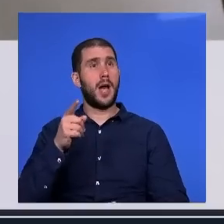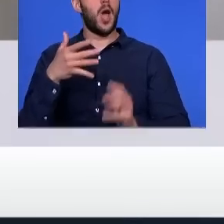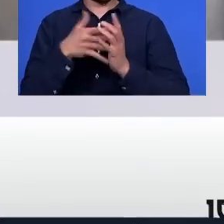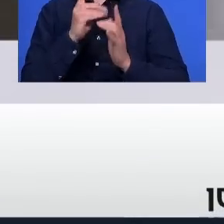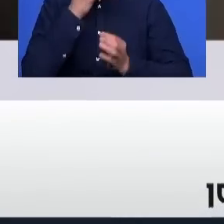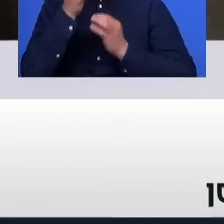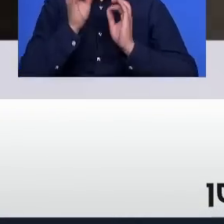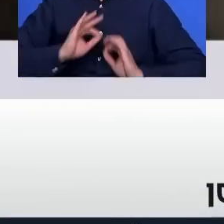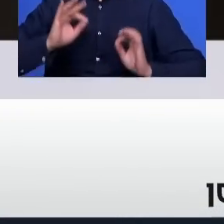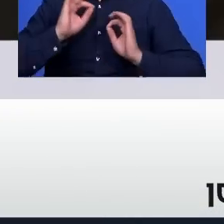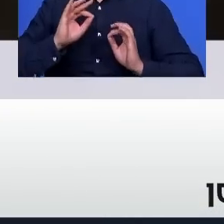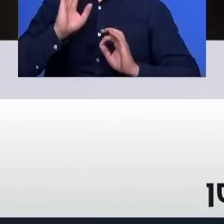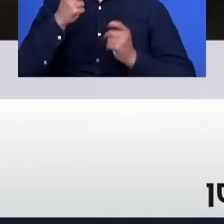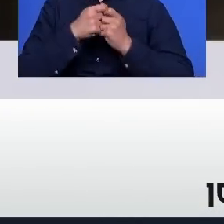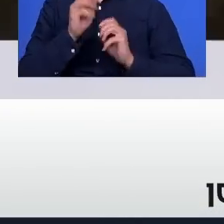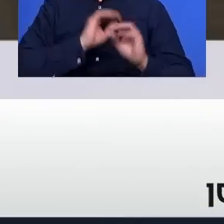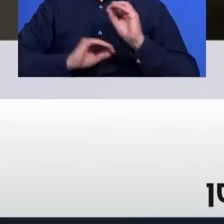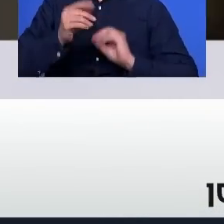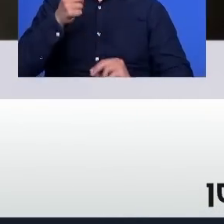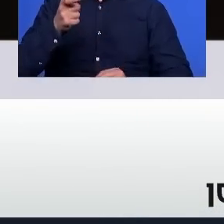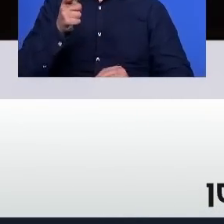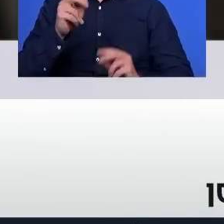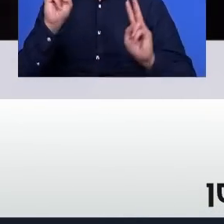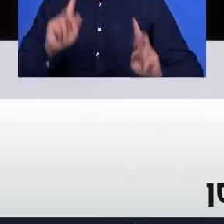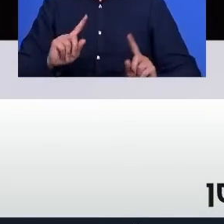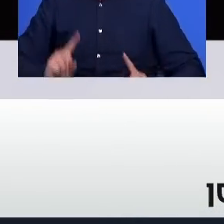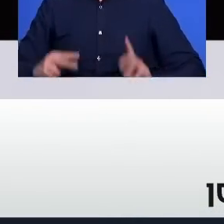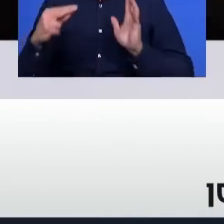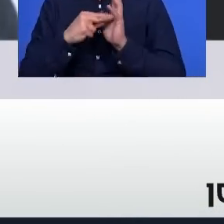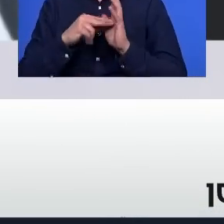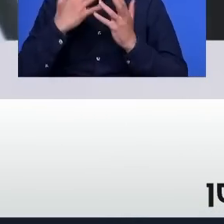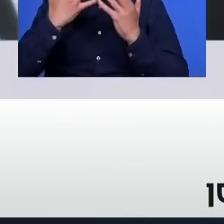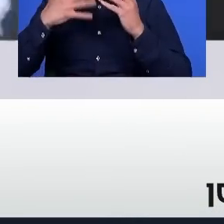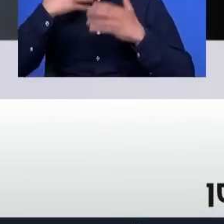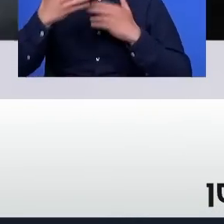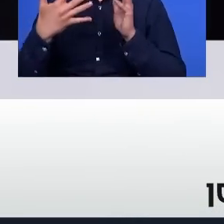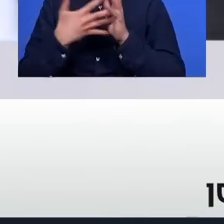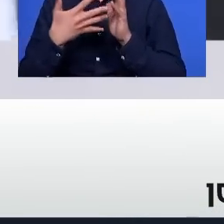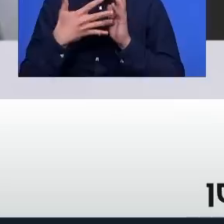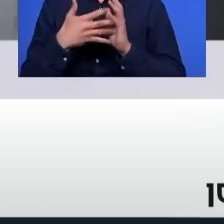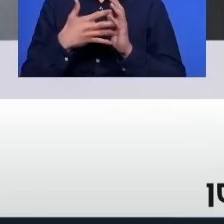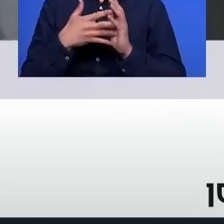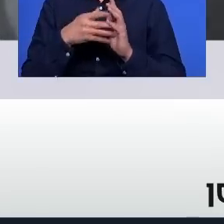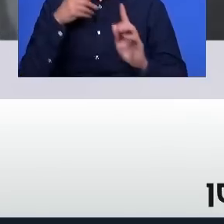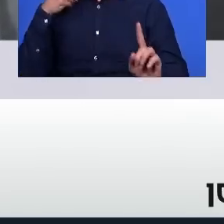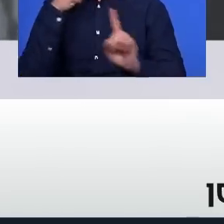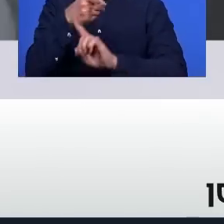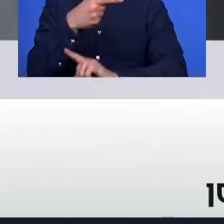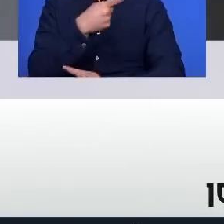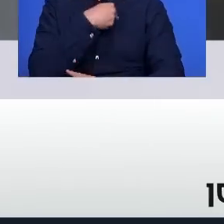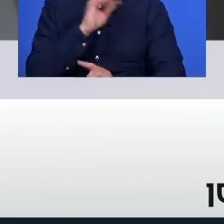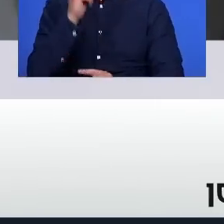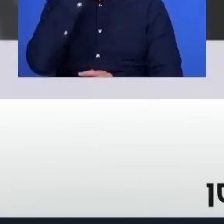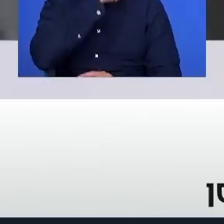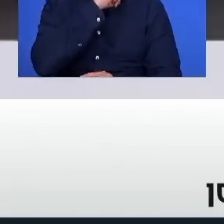אותו בכלל על השימוש באקדח הטייזר, ומה שמתברר לאט לאט בחקירה, שהחיצים של הטייזר לא פגעו בו,